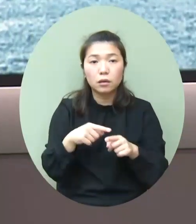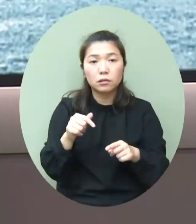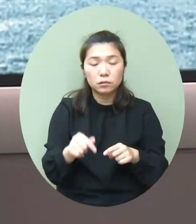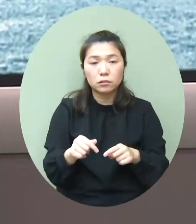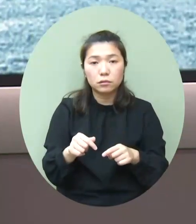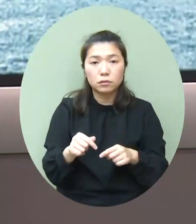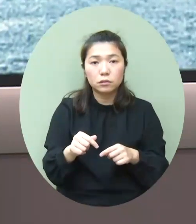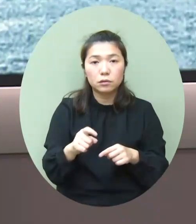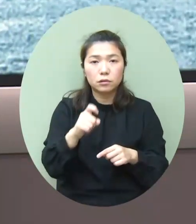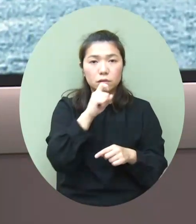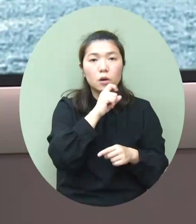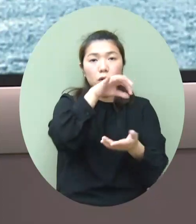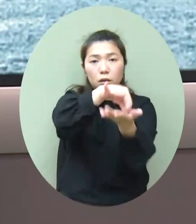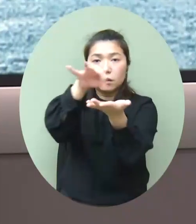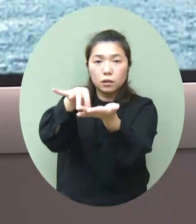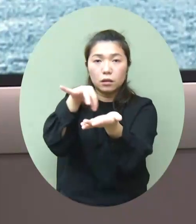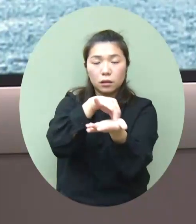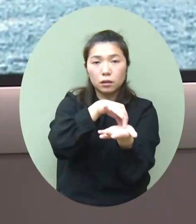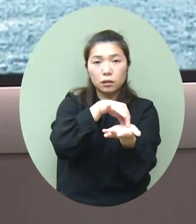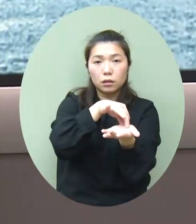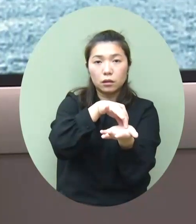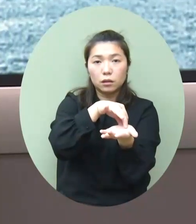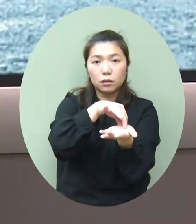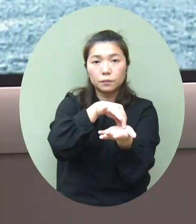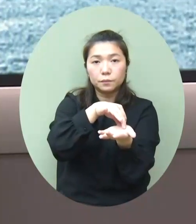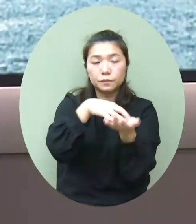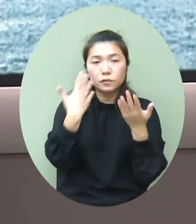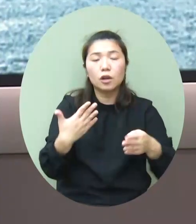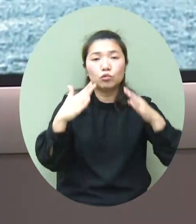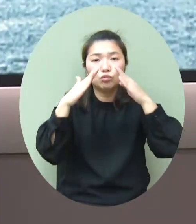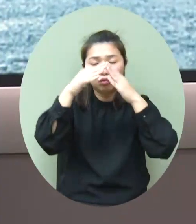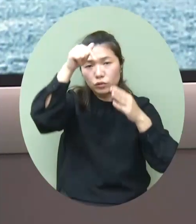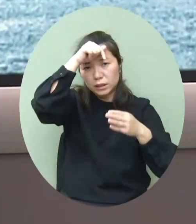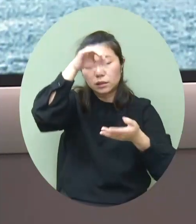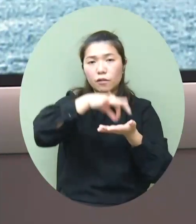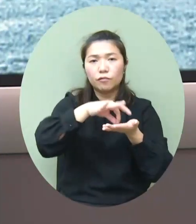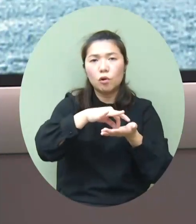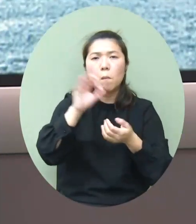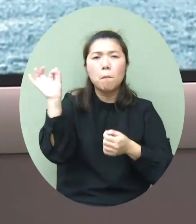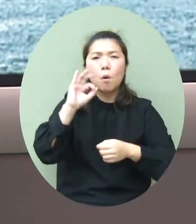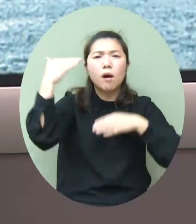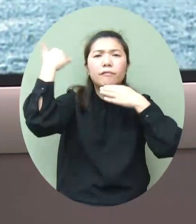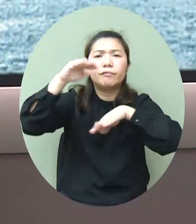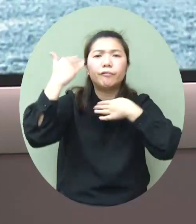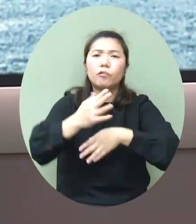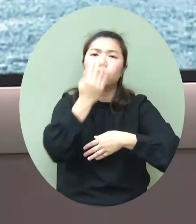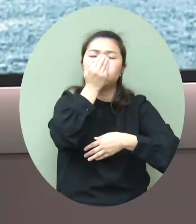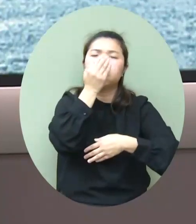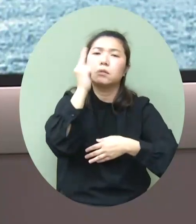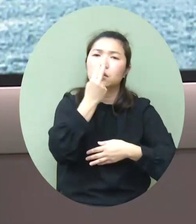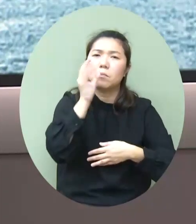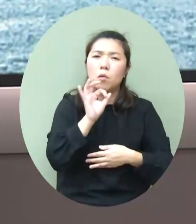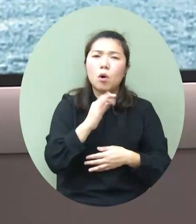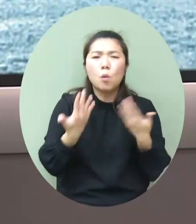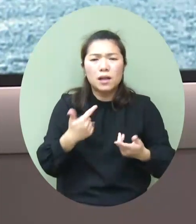是在某些没有中央供养的设施治疗，所以我们就需要